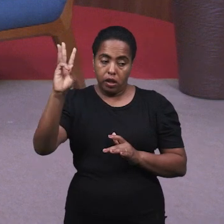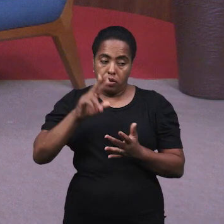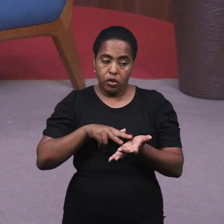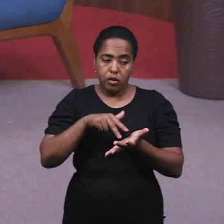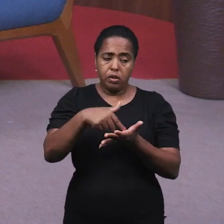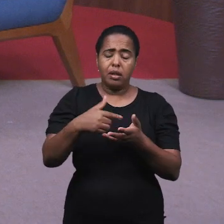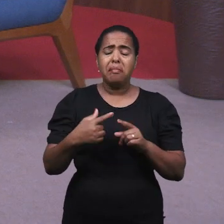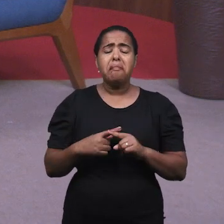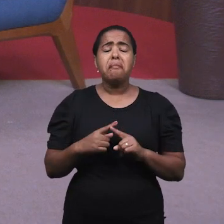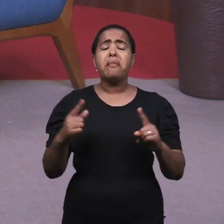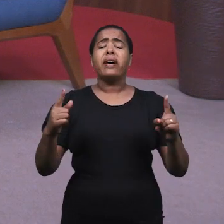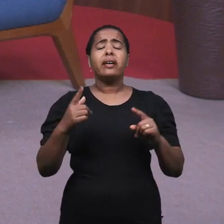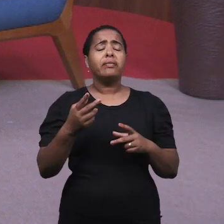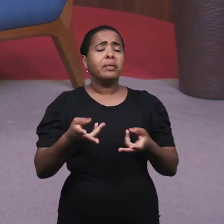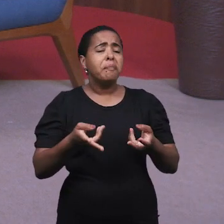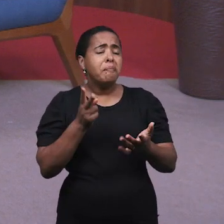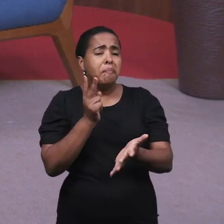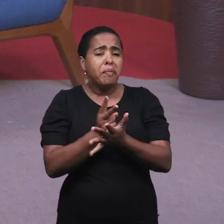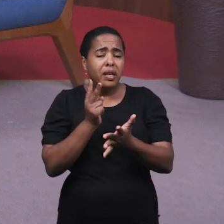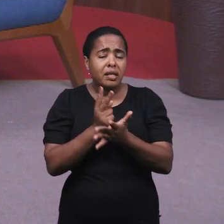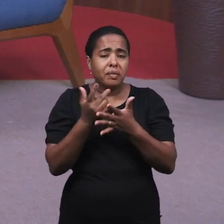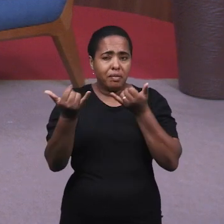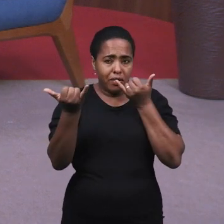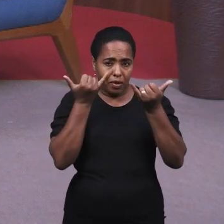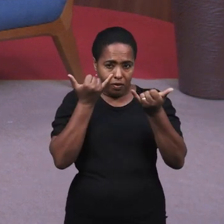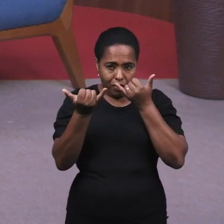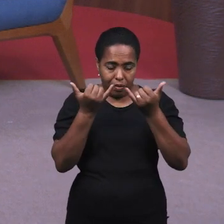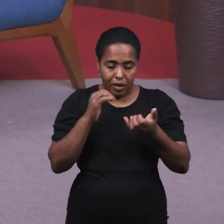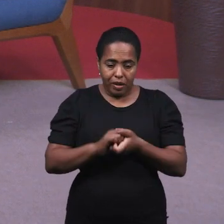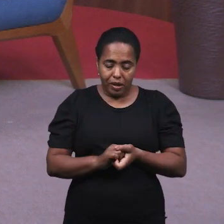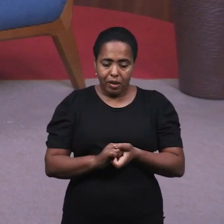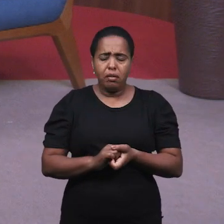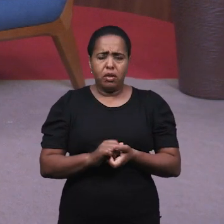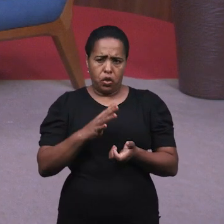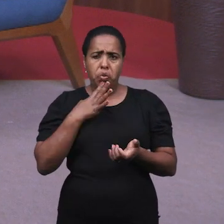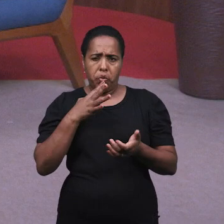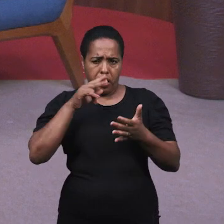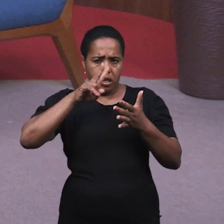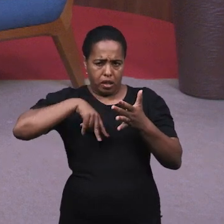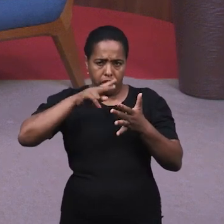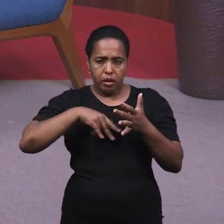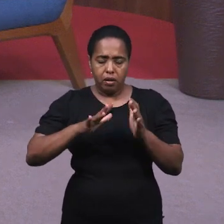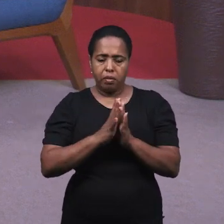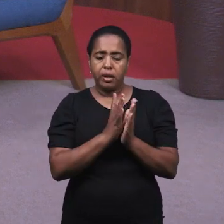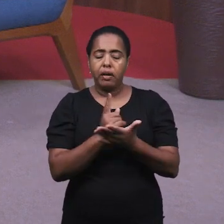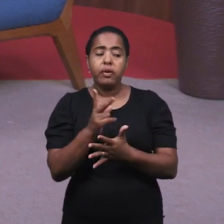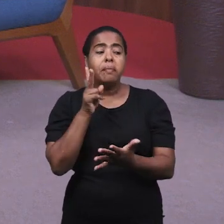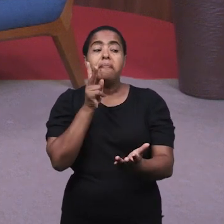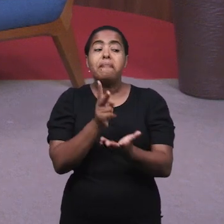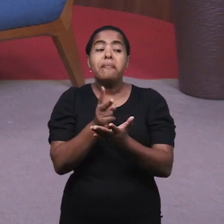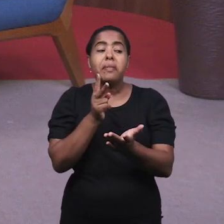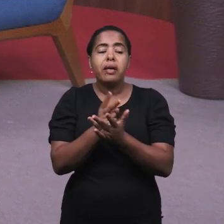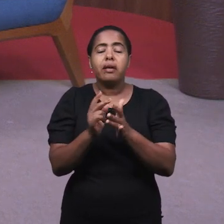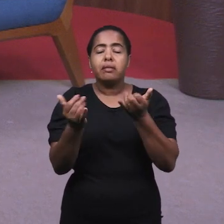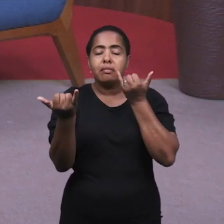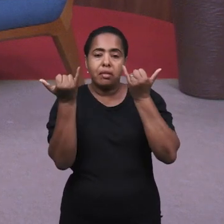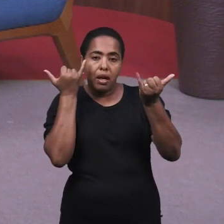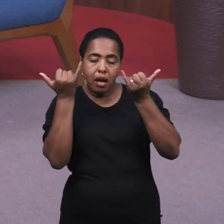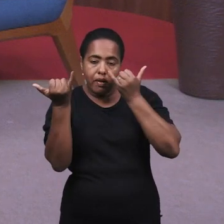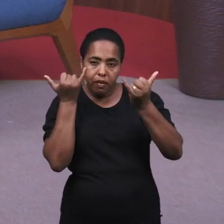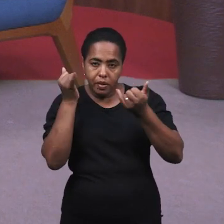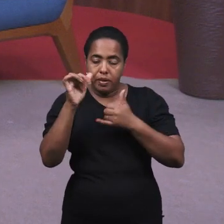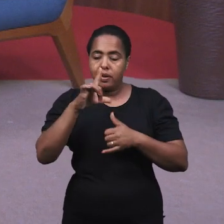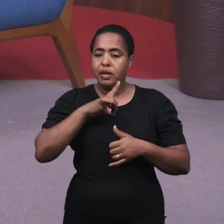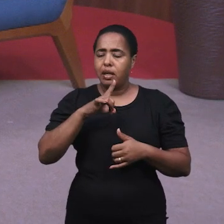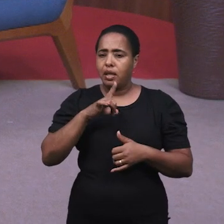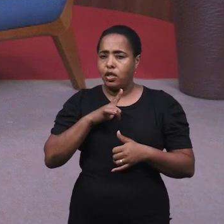travers l'information qu'on connaît avec la simple lecture biblique, malgré d'avoir l'information